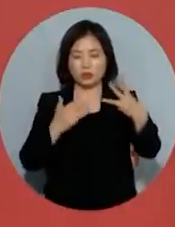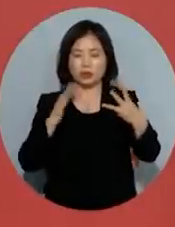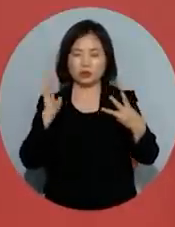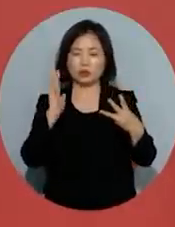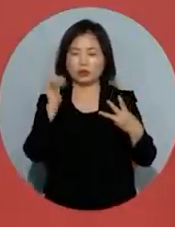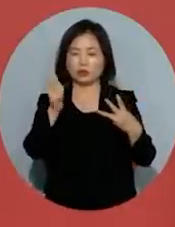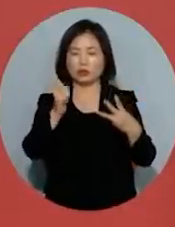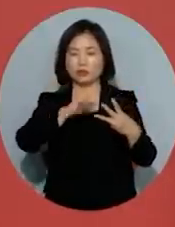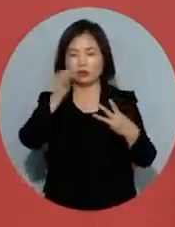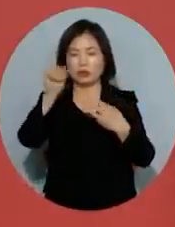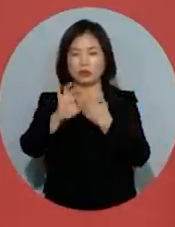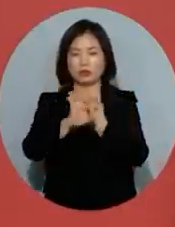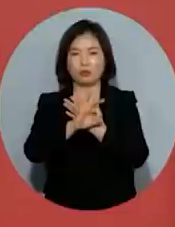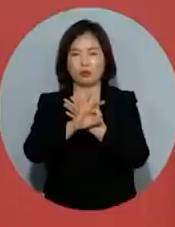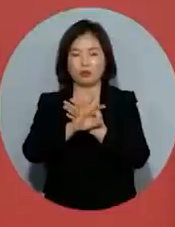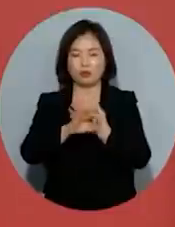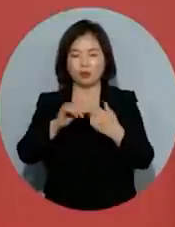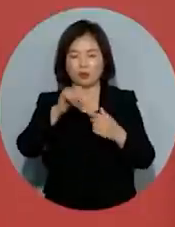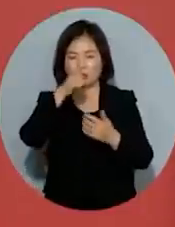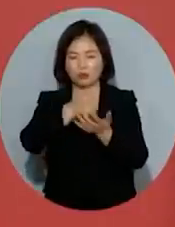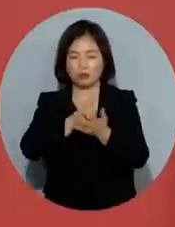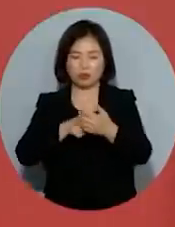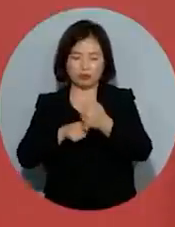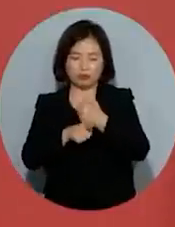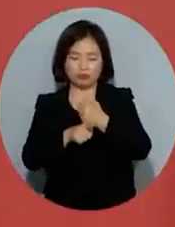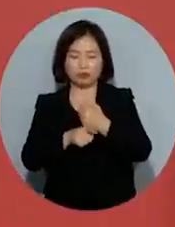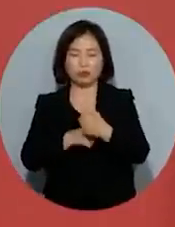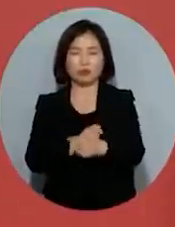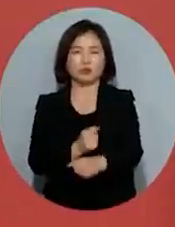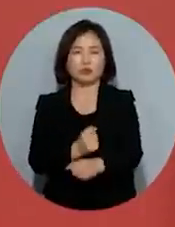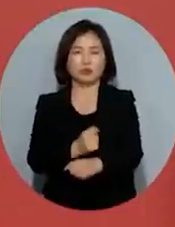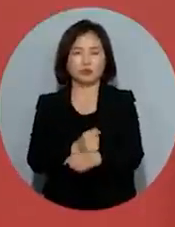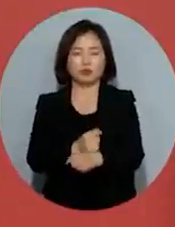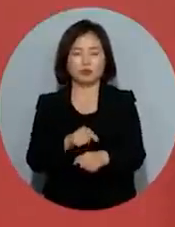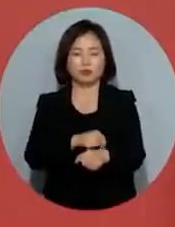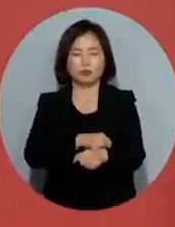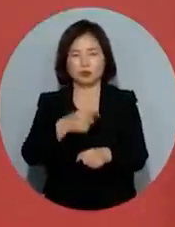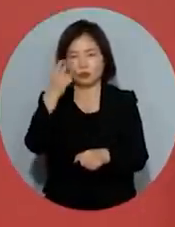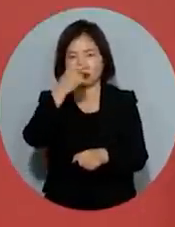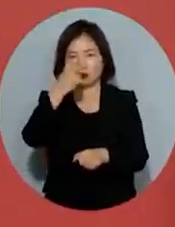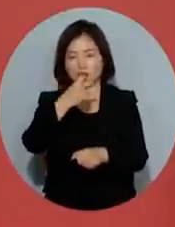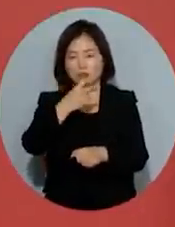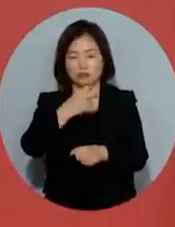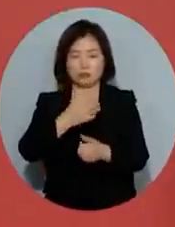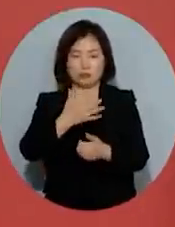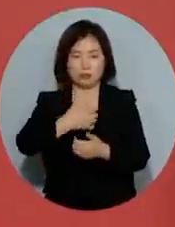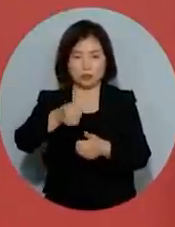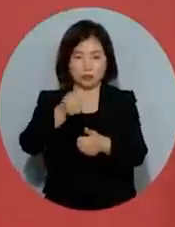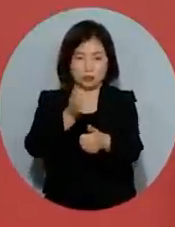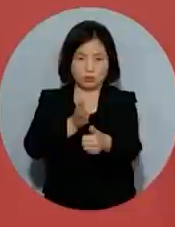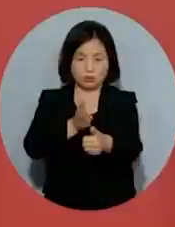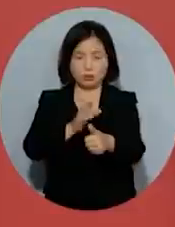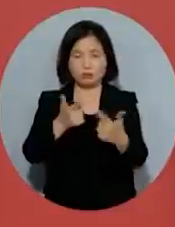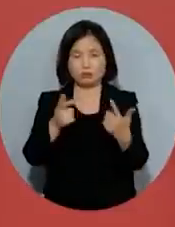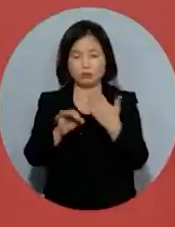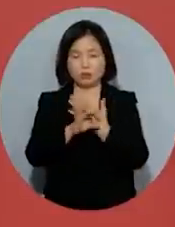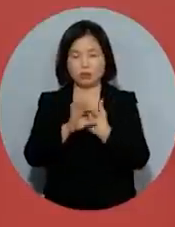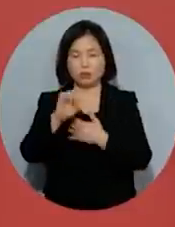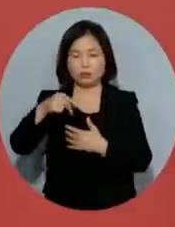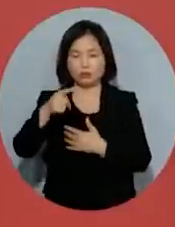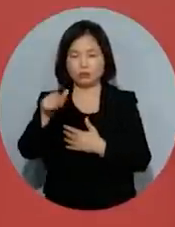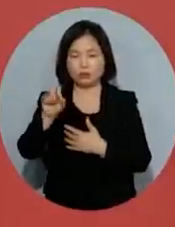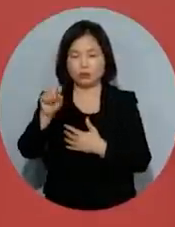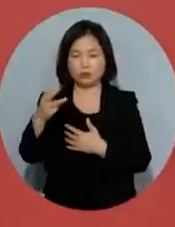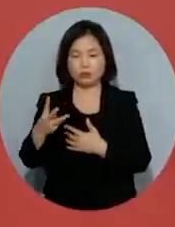되면 반드시 그 죄책을 묻겠다고 했습니다. 특검을 받아라. 받지 않으면 이거는 이미 윤석열